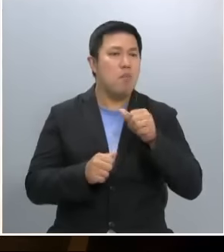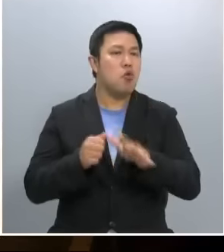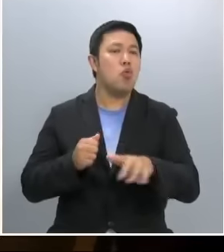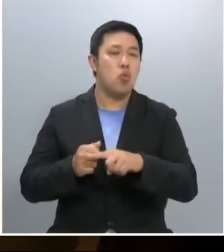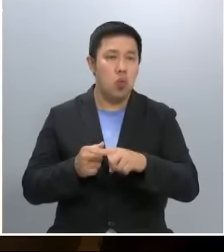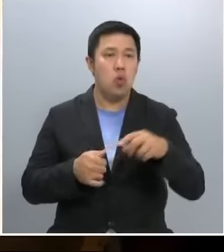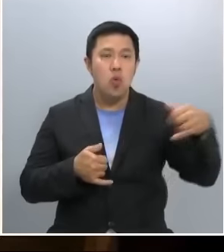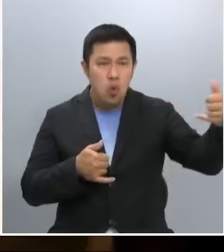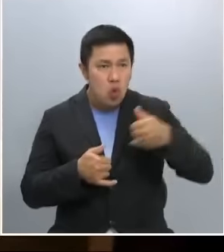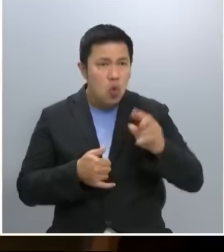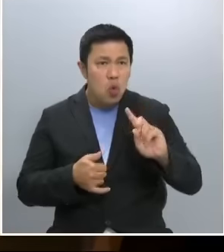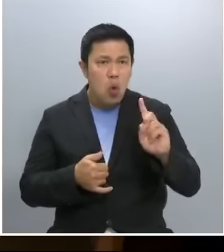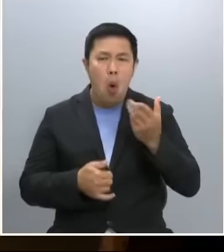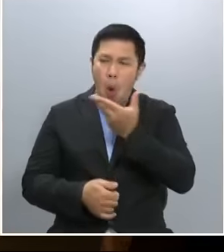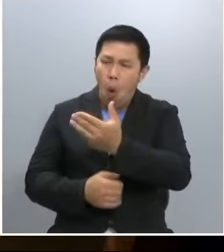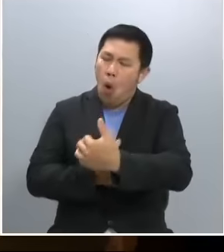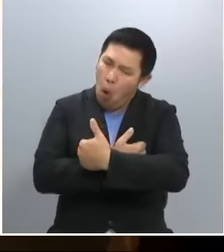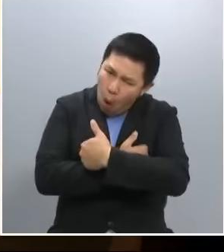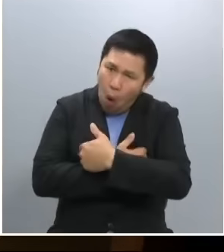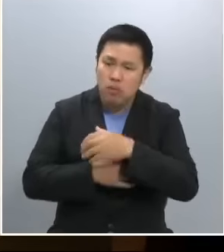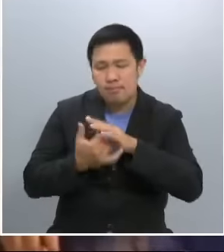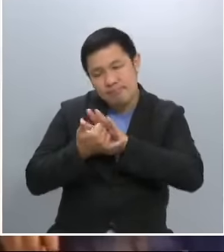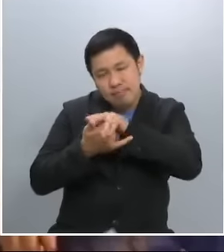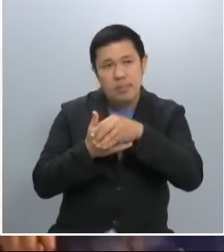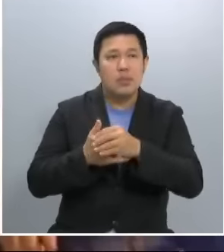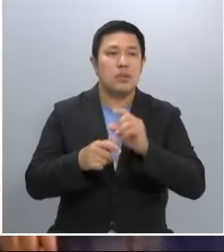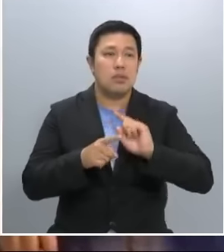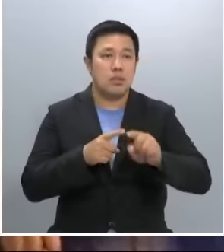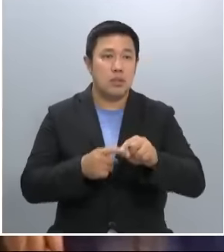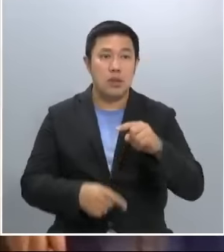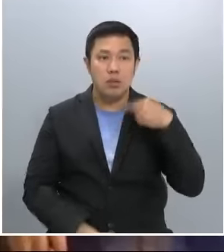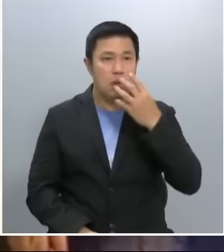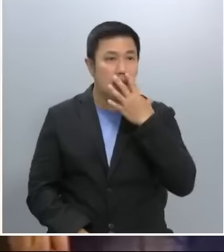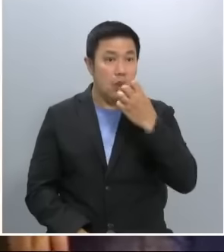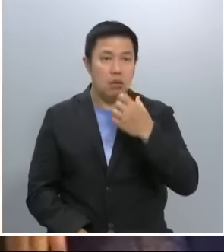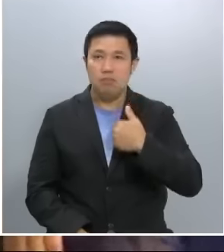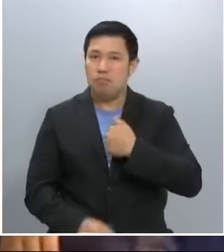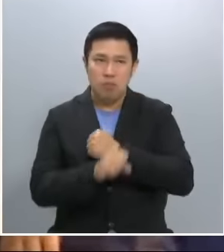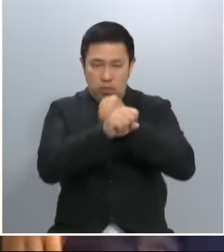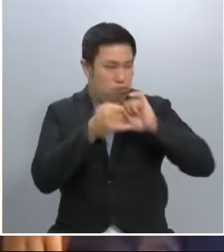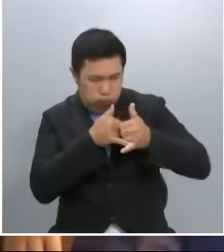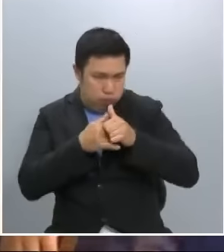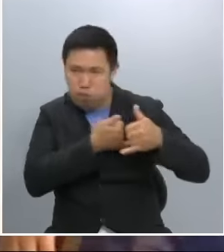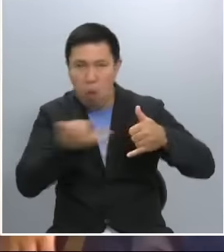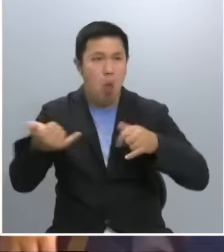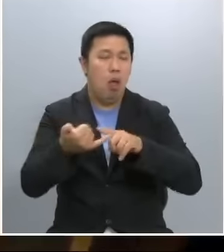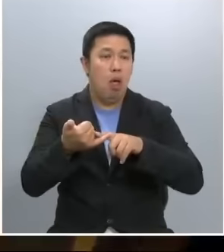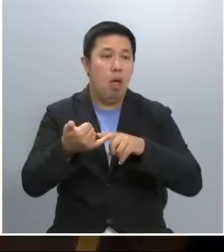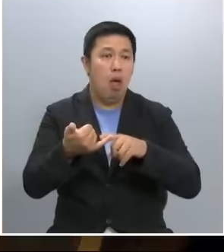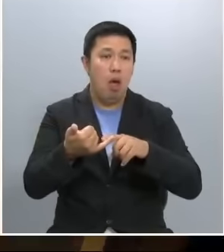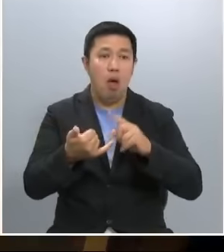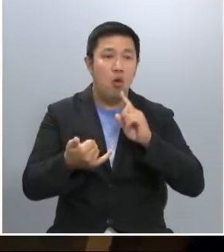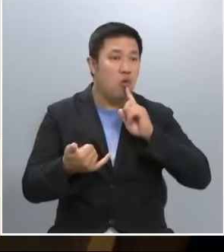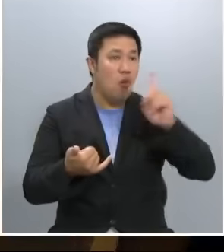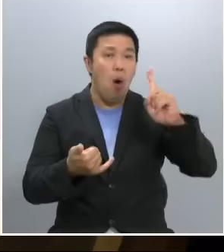เข้าไปขอกอดแล้วก็ทำรวนลามผู้เสียหายป้องกันตนเองแล้วหลบหนีออกมาได้แต่ไปร้องเรียน